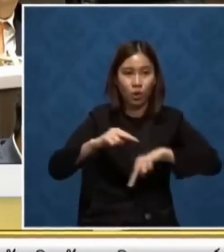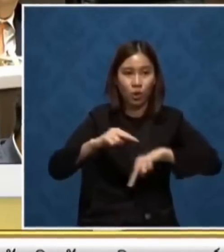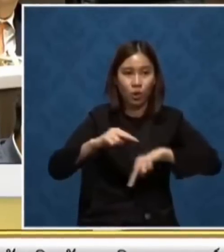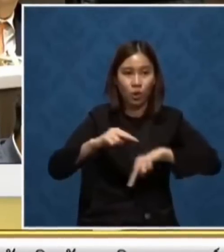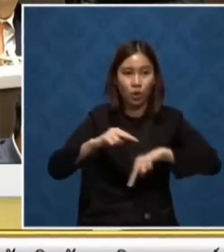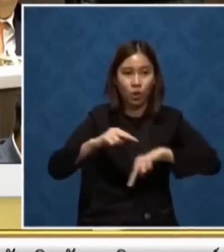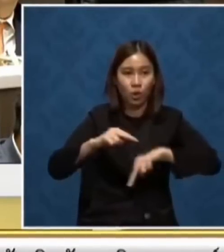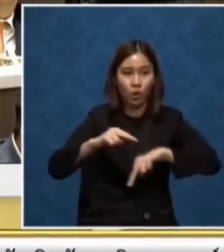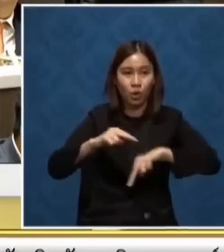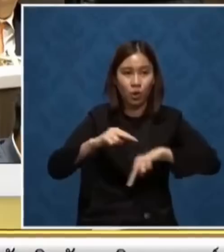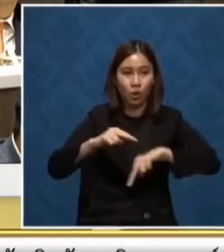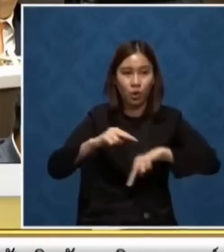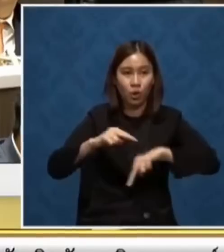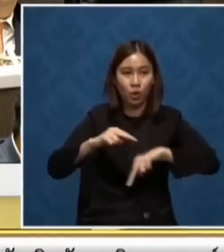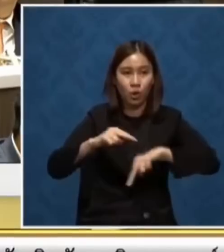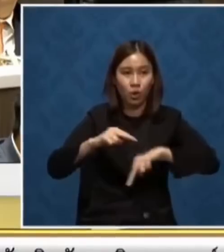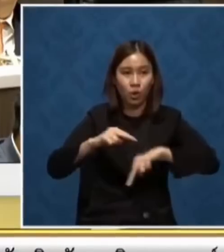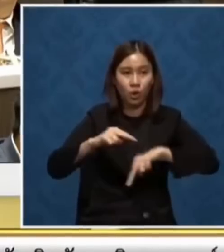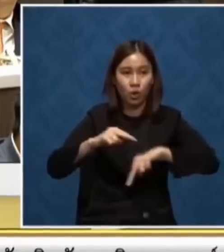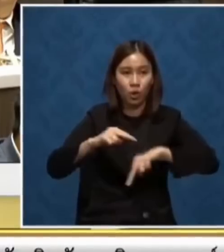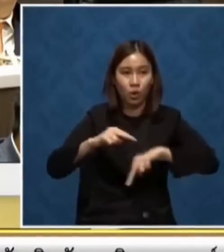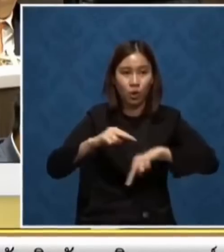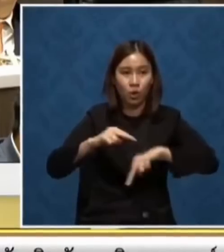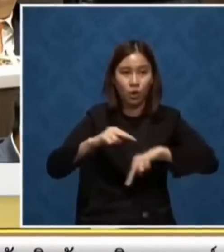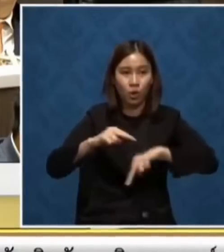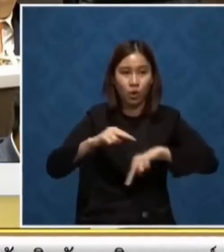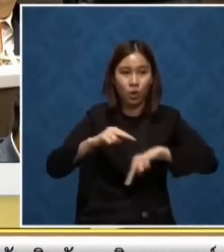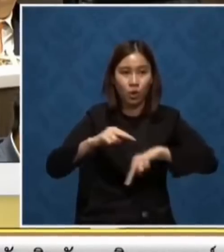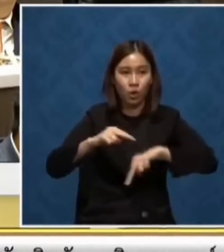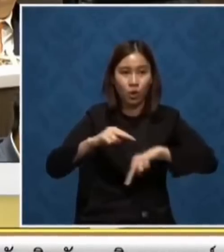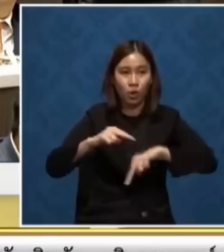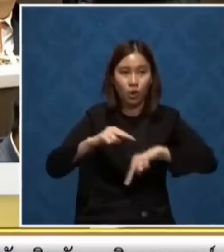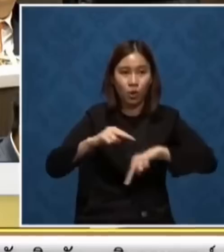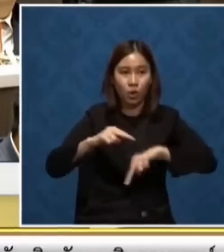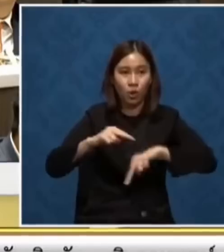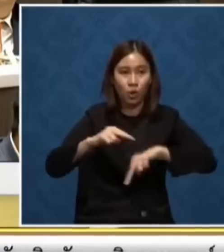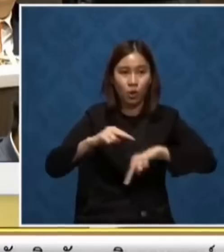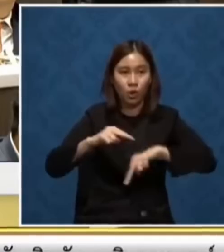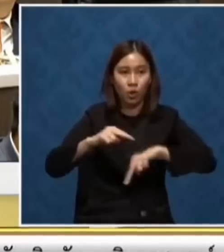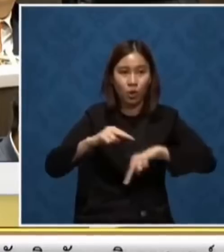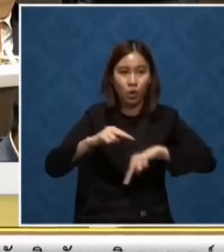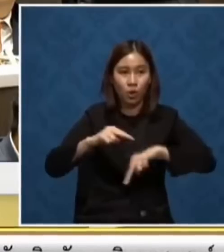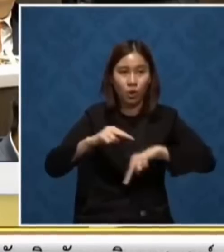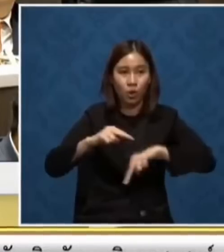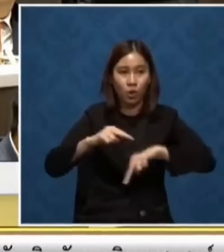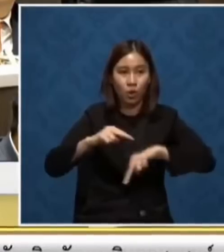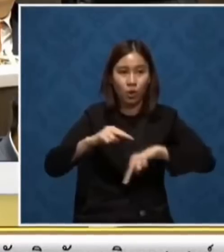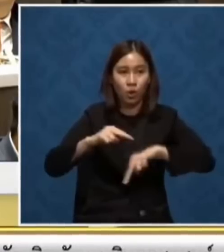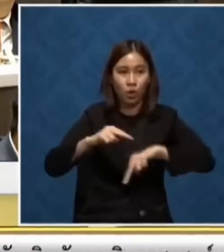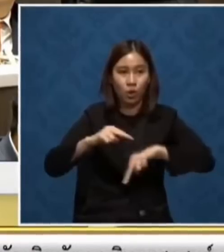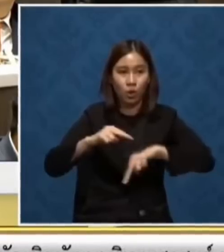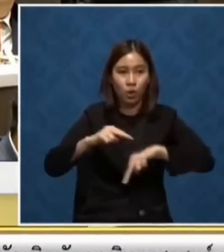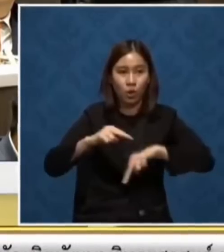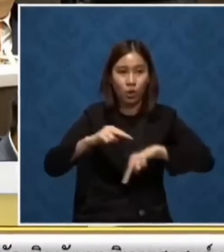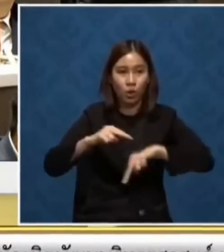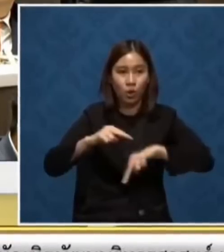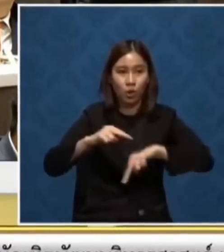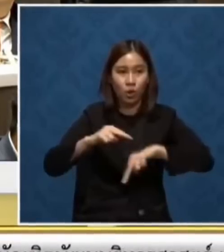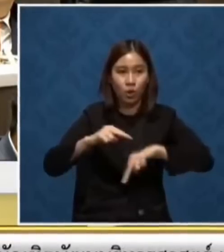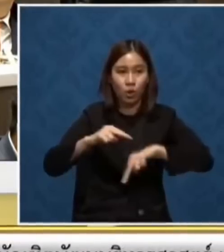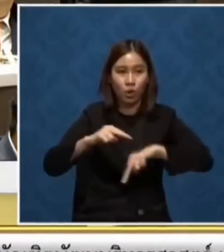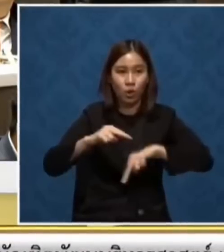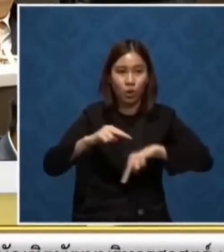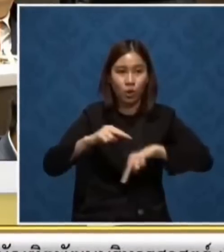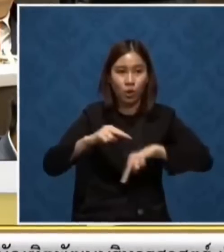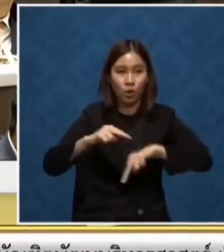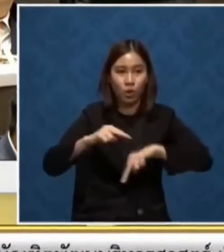ไทย 4.70 เวียดนามเท่าไหร่ 2.76 สตางค์ อินโดนีเซียประเทศคู่แข่งขันสำคัญคุณไม่ต้องอ้างประเท